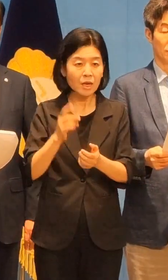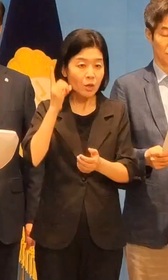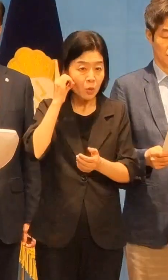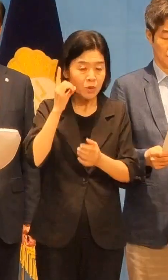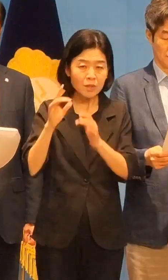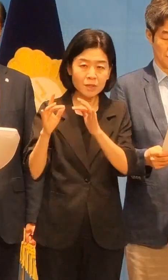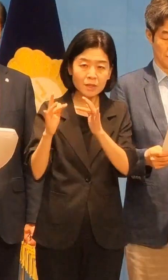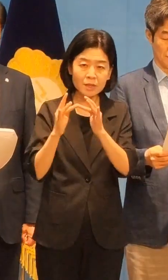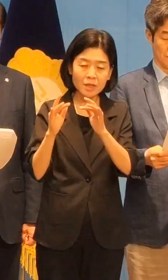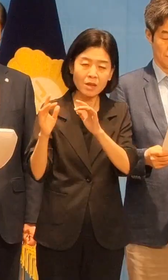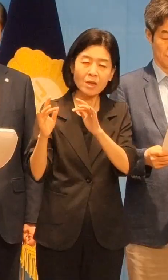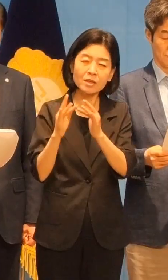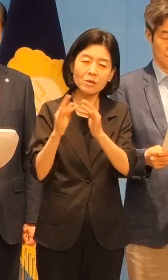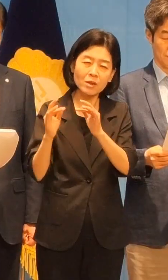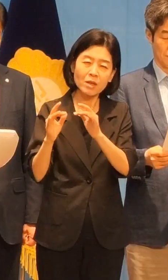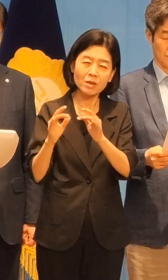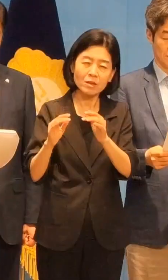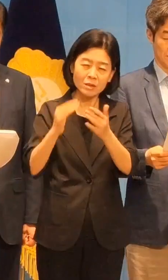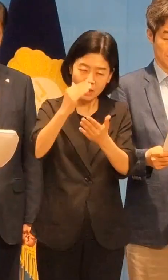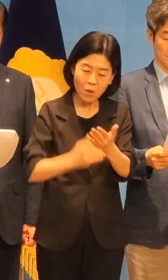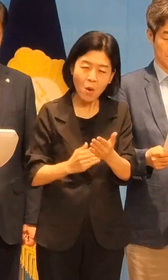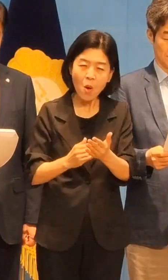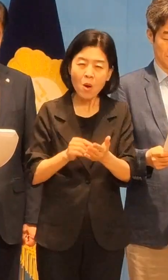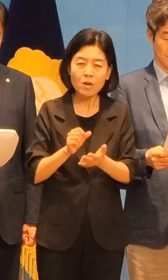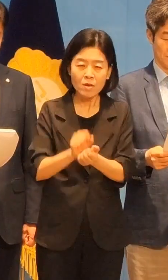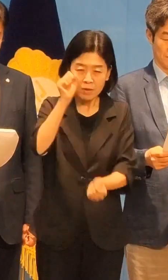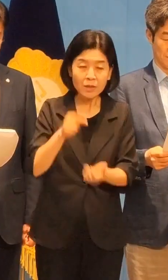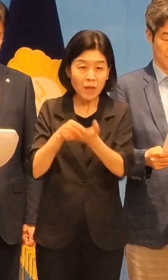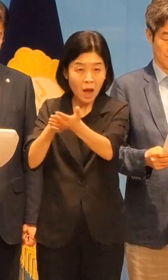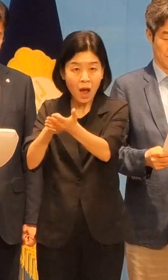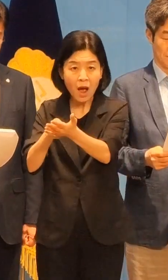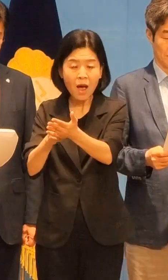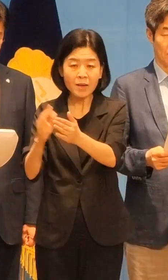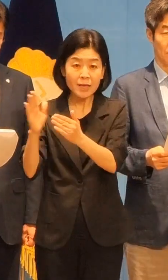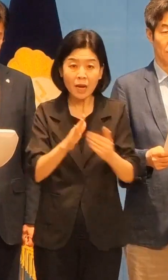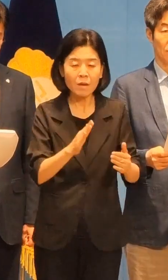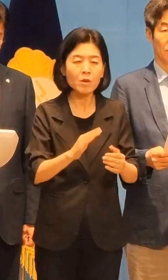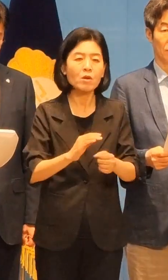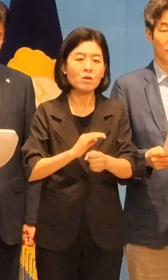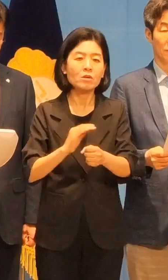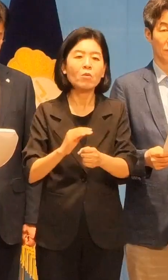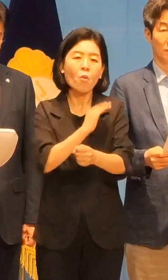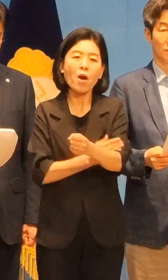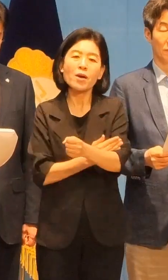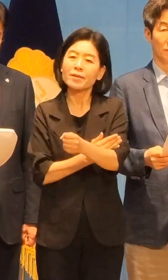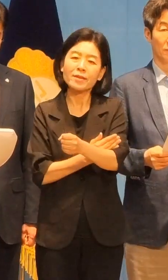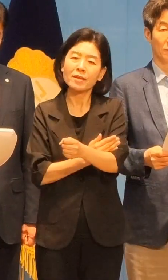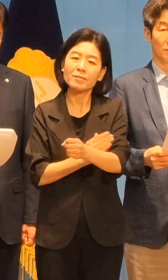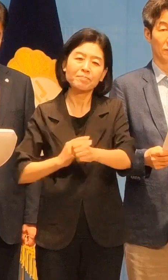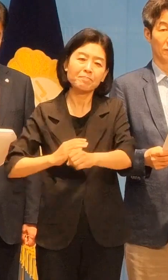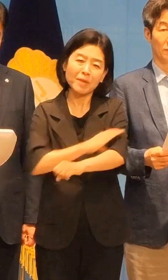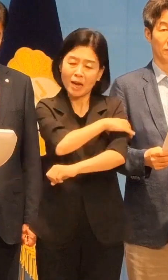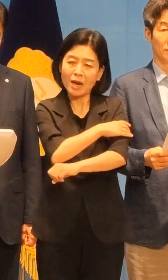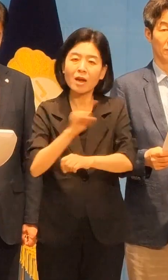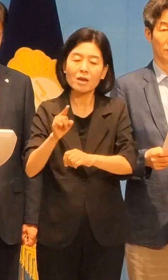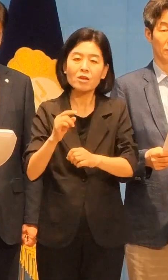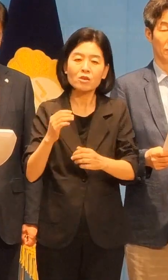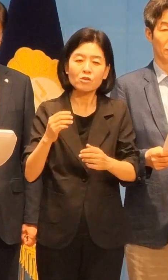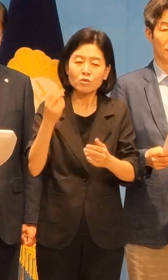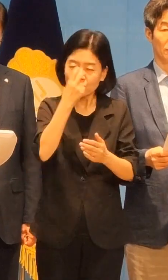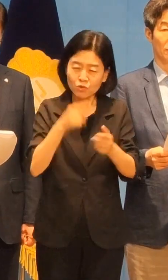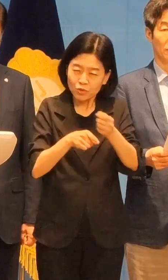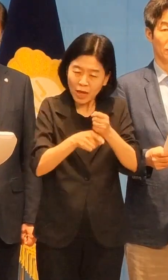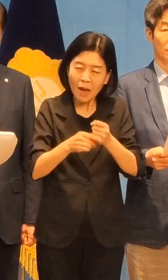권한남용입니다. 수사를 막는 수사 방해 행위입니다. 더욱이 최영중은 경찰 수사가 시작된